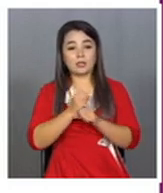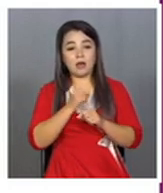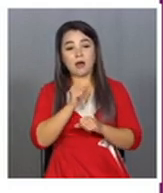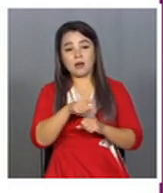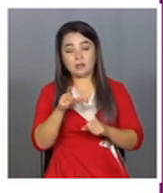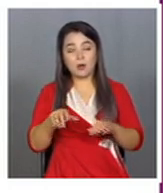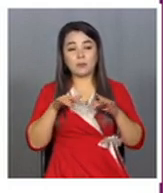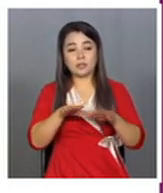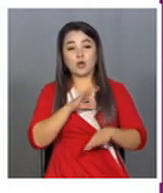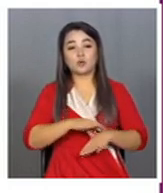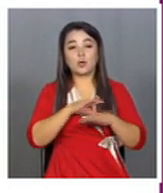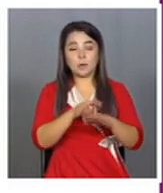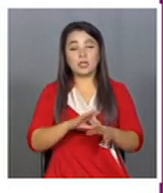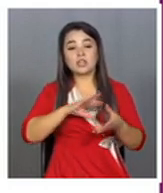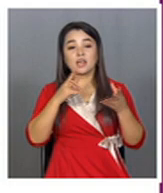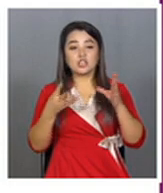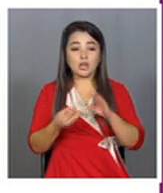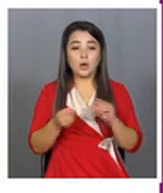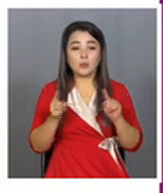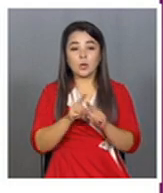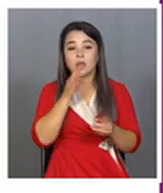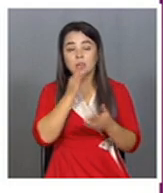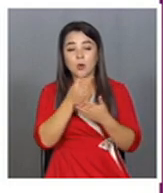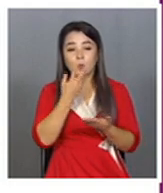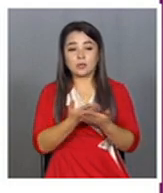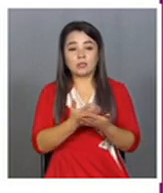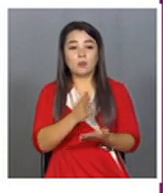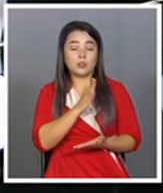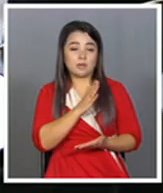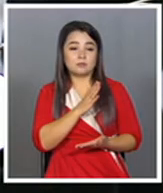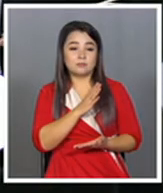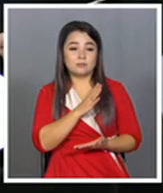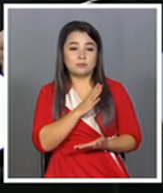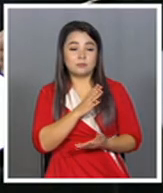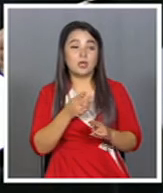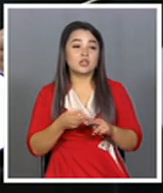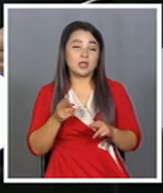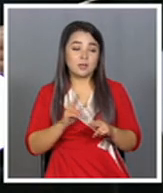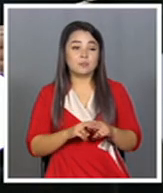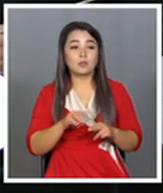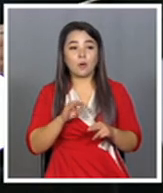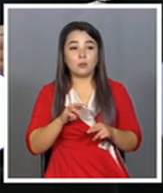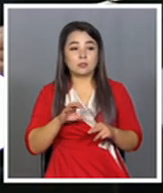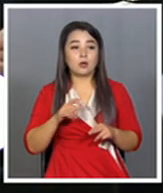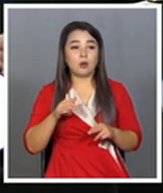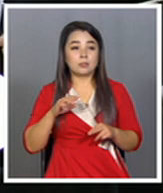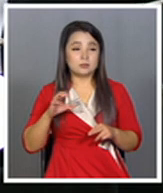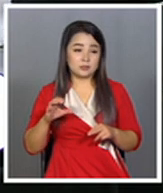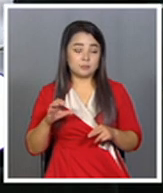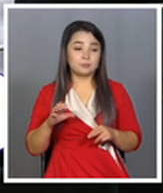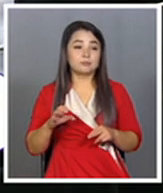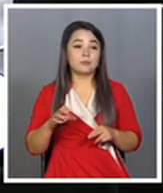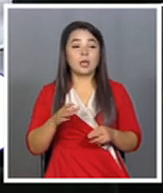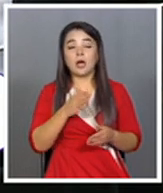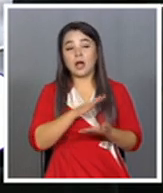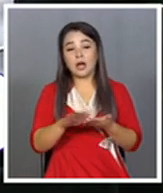адамзаттың іс-әрекетінің нәтижесінде деп көрсеткен екен. Және Томас Гоббс